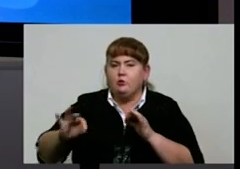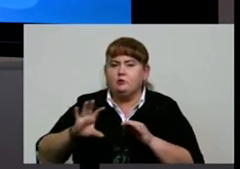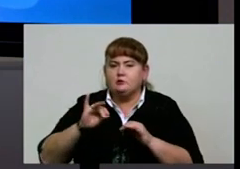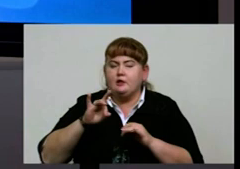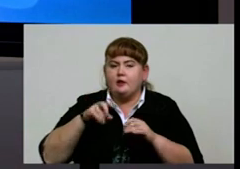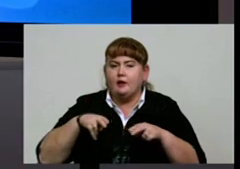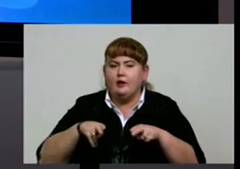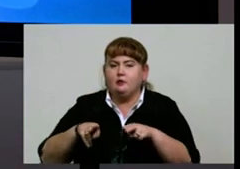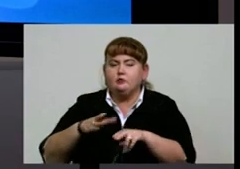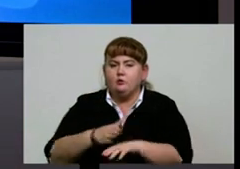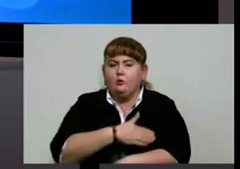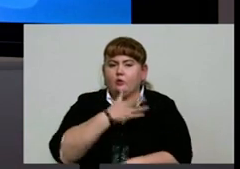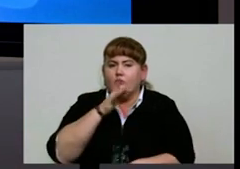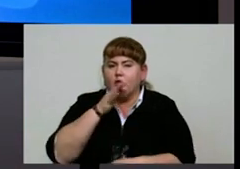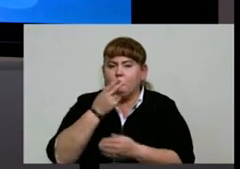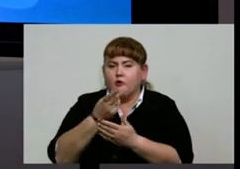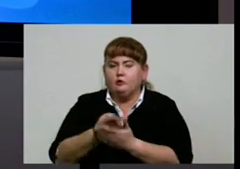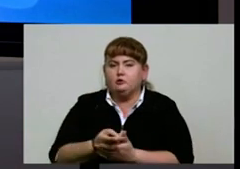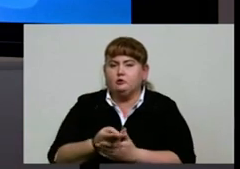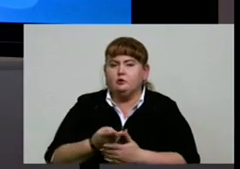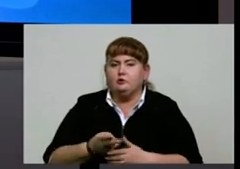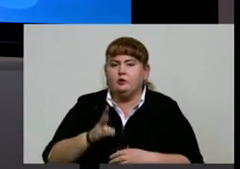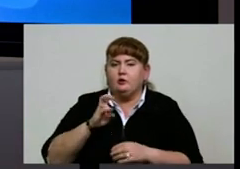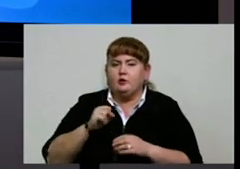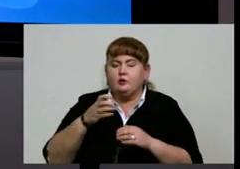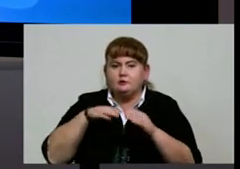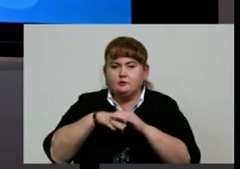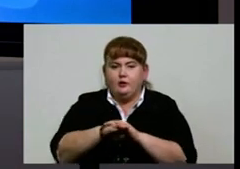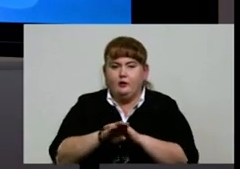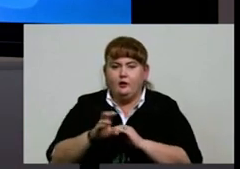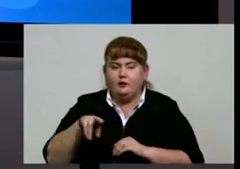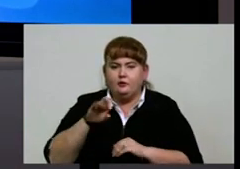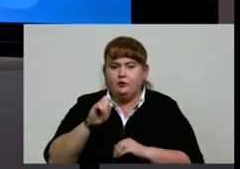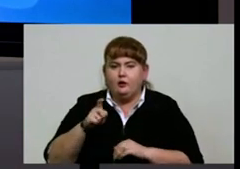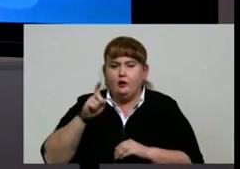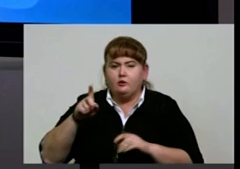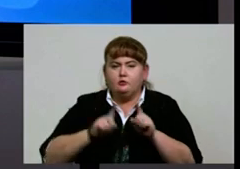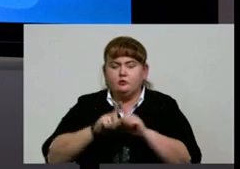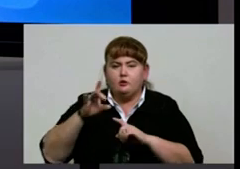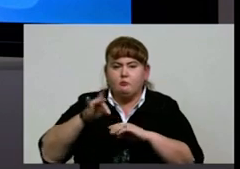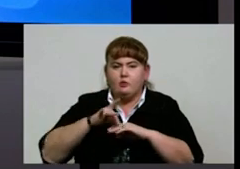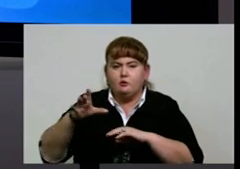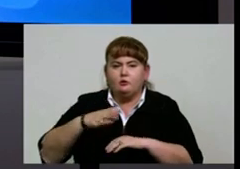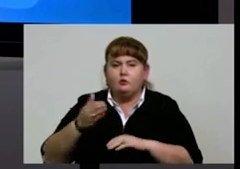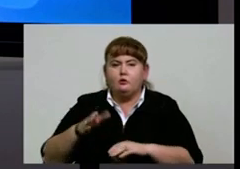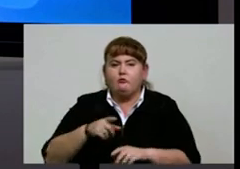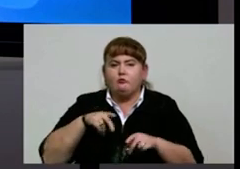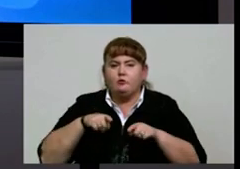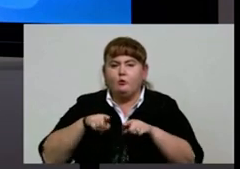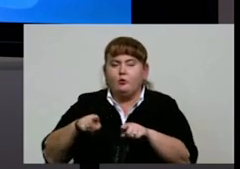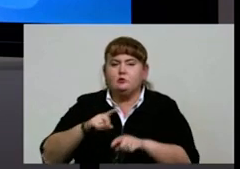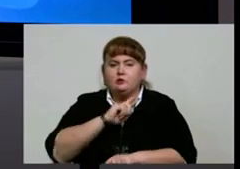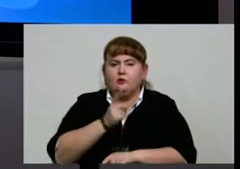рельсы долгое время лежат на складах, они намагничиваются, потому что лежат вдоль силовых